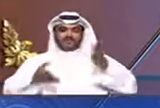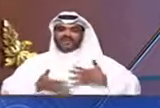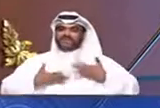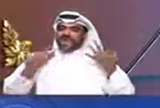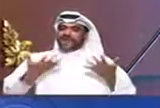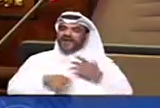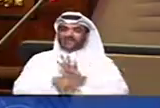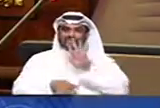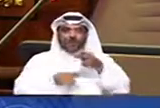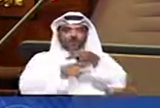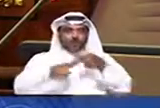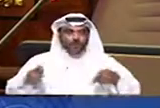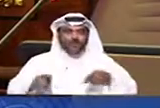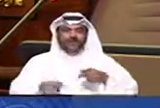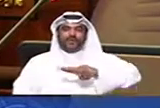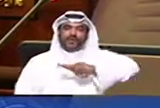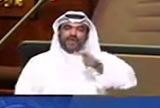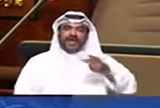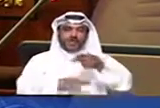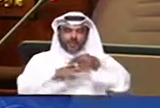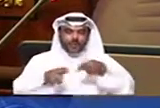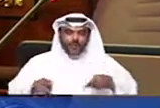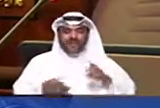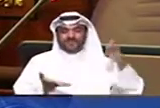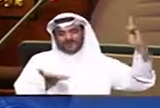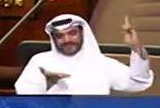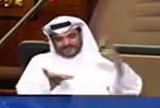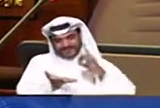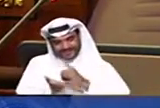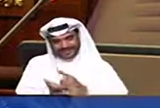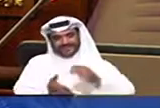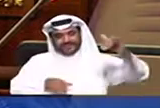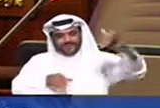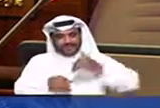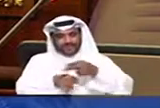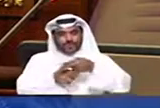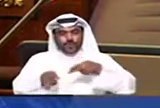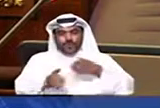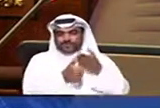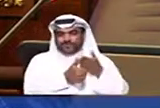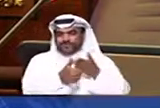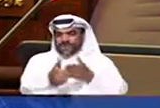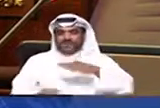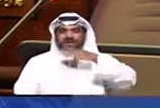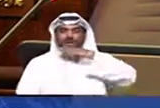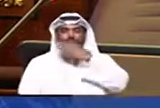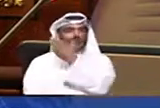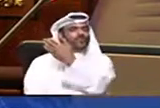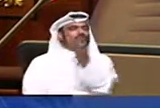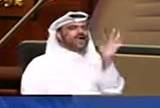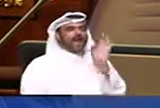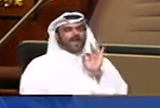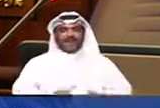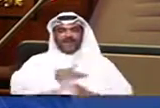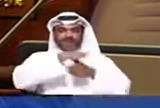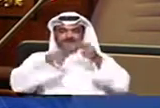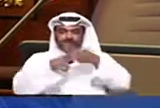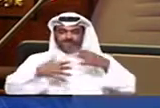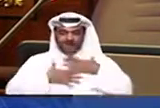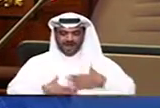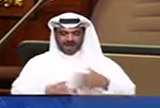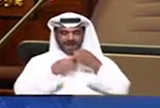أهل الكويت والمقيمين على أرضها بعودة والد الجميع وقائد مسيرتنا حفظه الله ورعاه بعد أن من الله